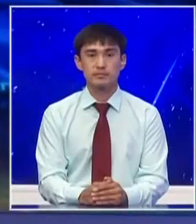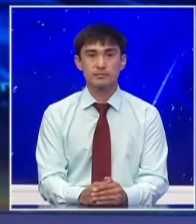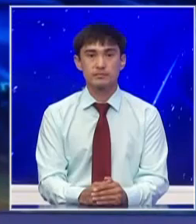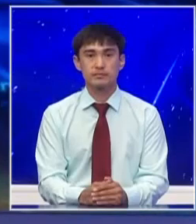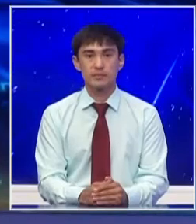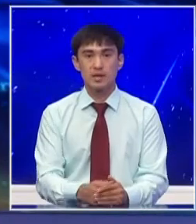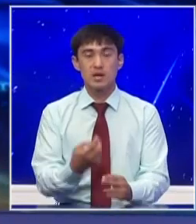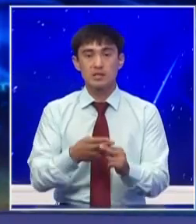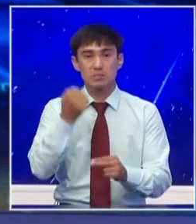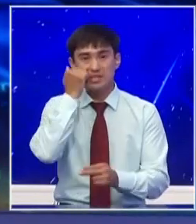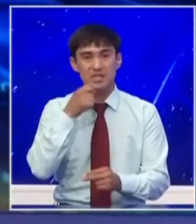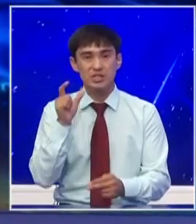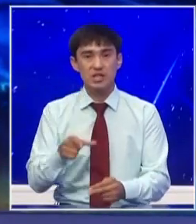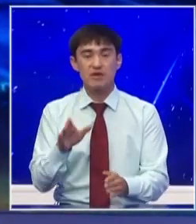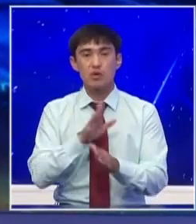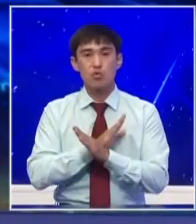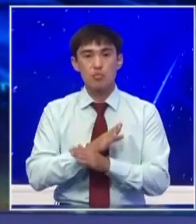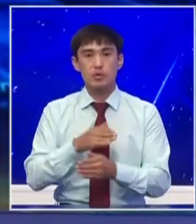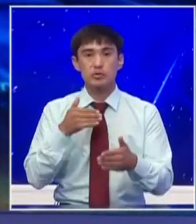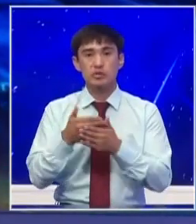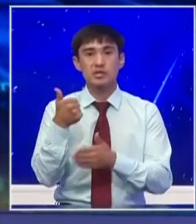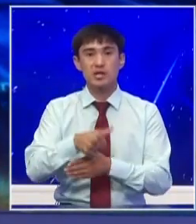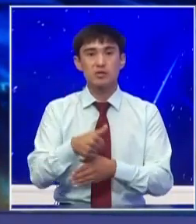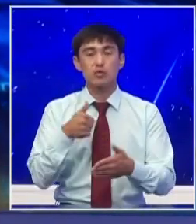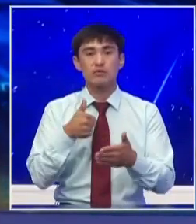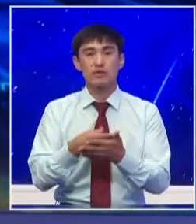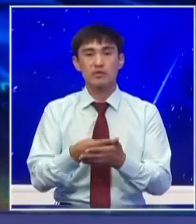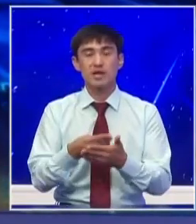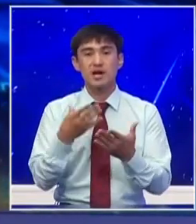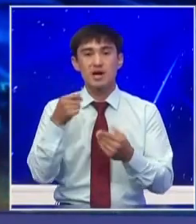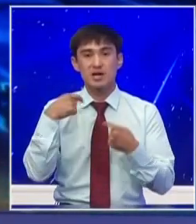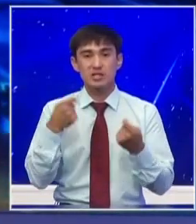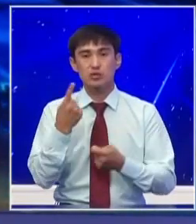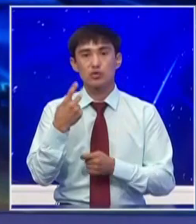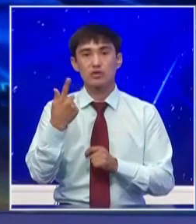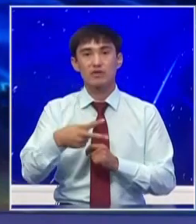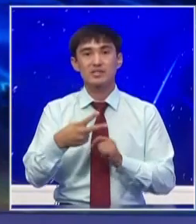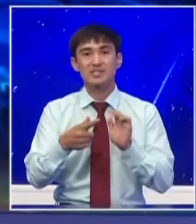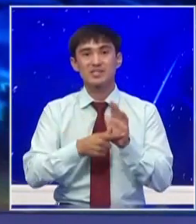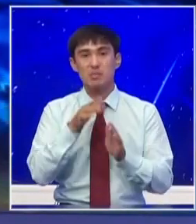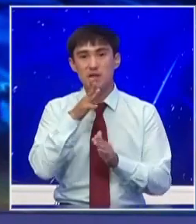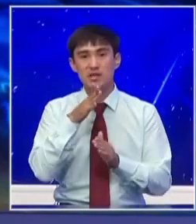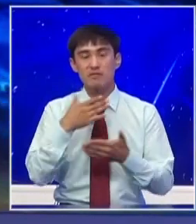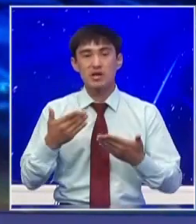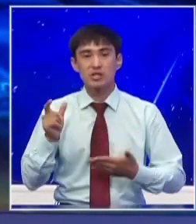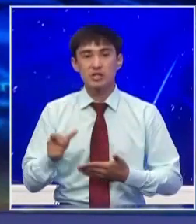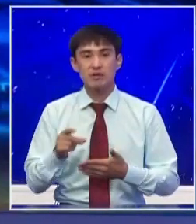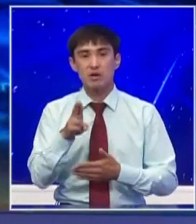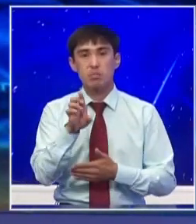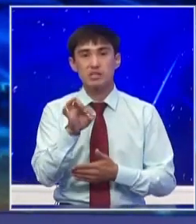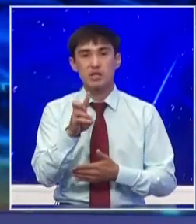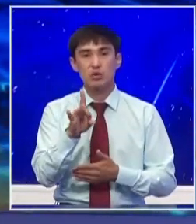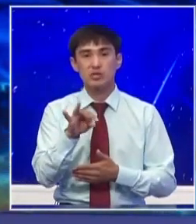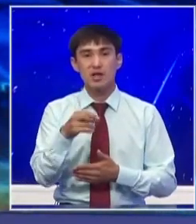Самый старый человек в мире умер за неделю до дня рождения. 127-летнего жителя Бразилии Хосе Паулина Гомеса